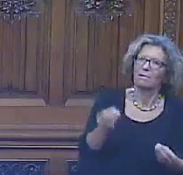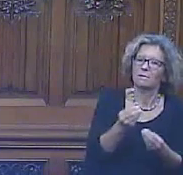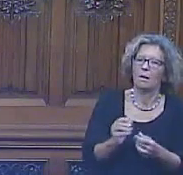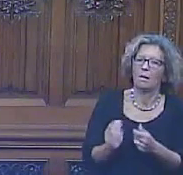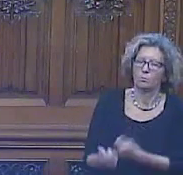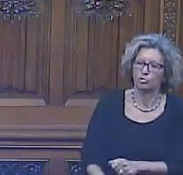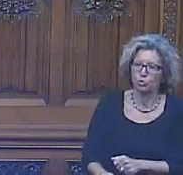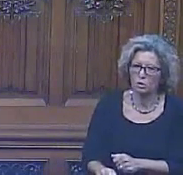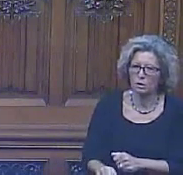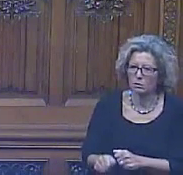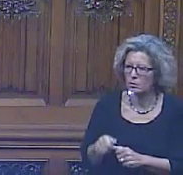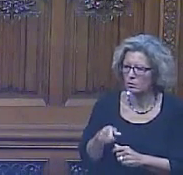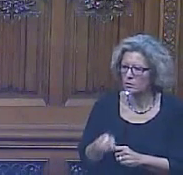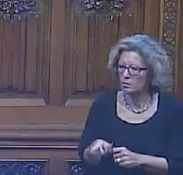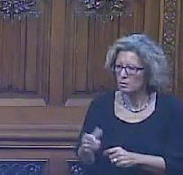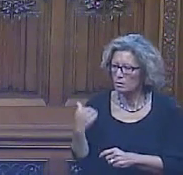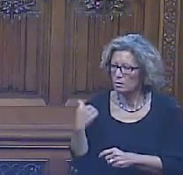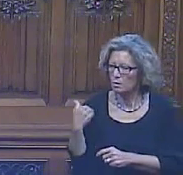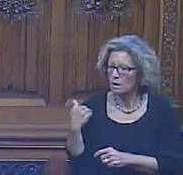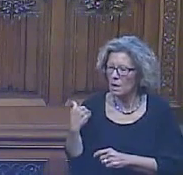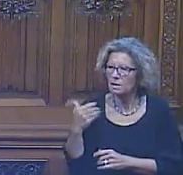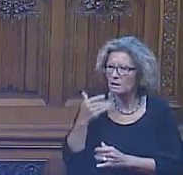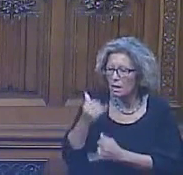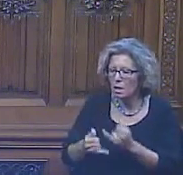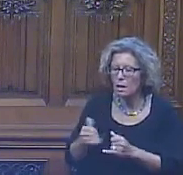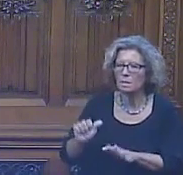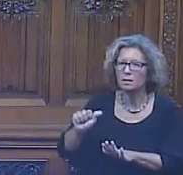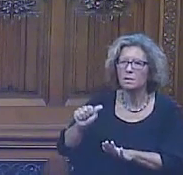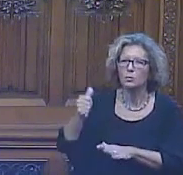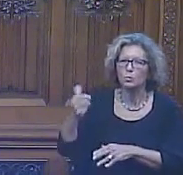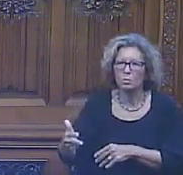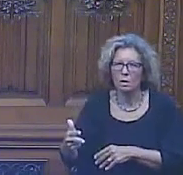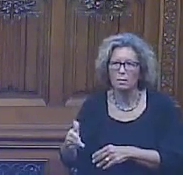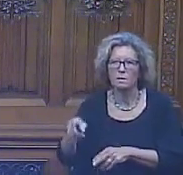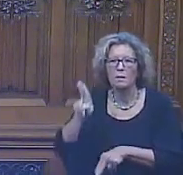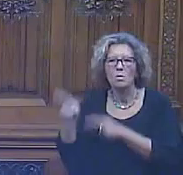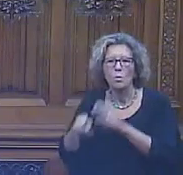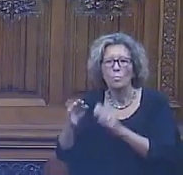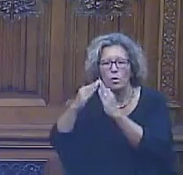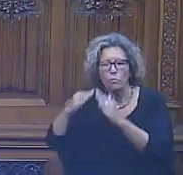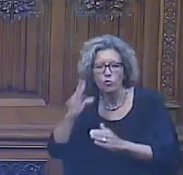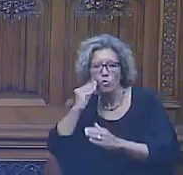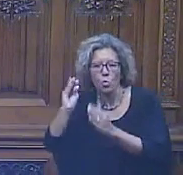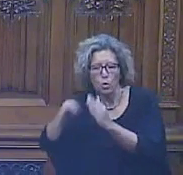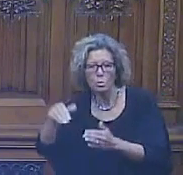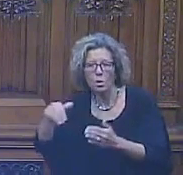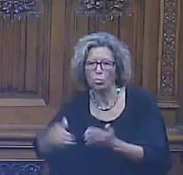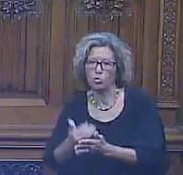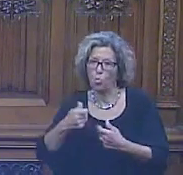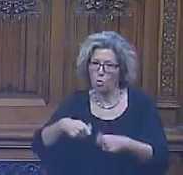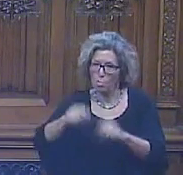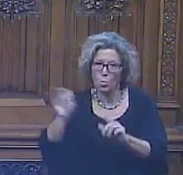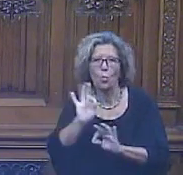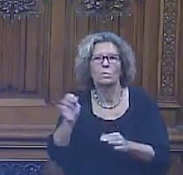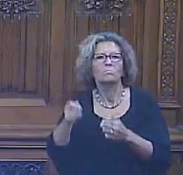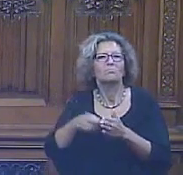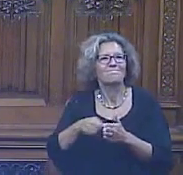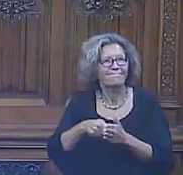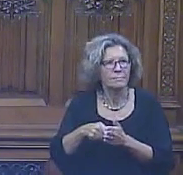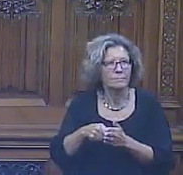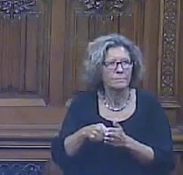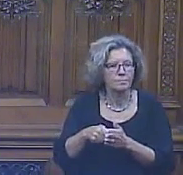Wir haben in den letzten Jahren 36 Pflegewohnhäuser neu errichtet oder